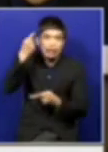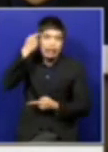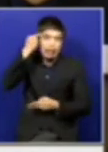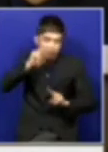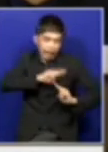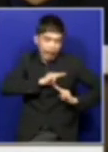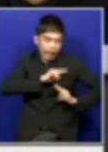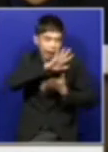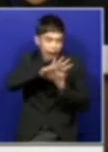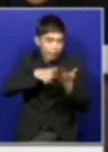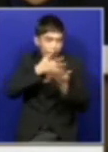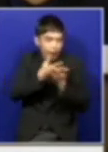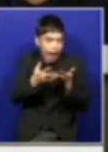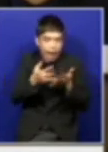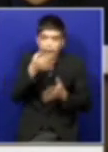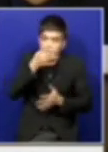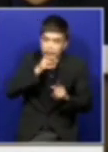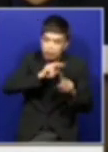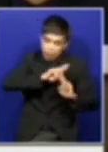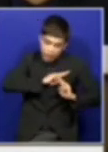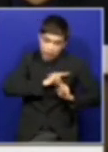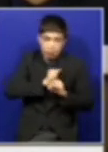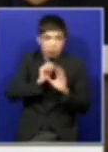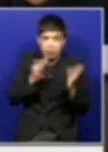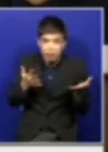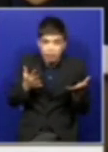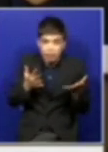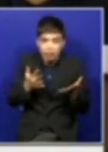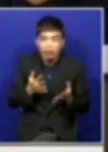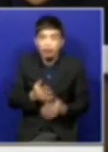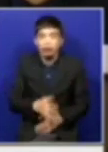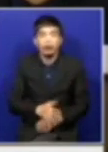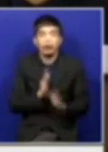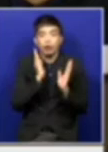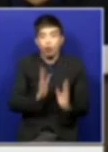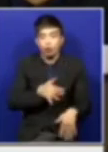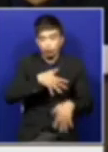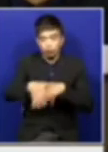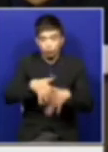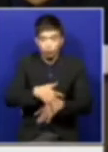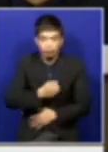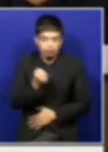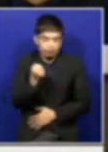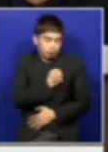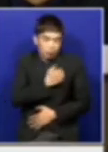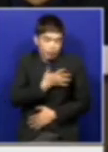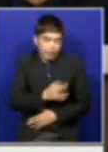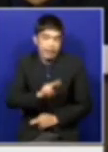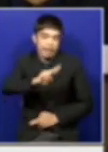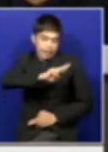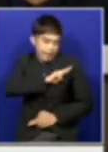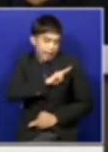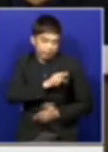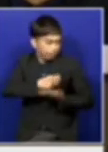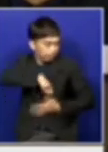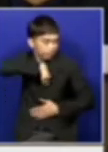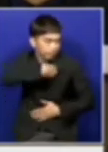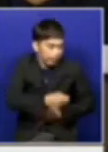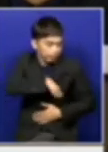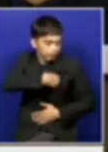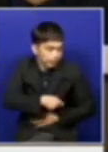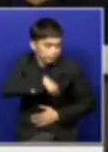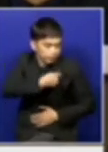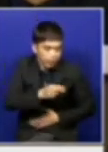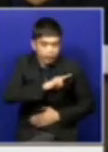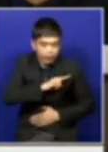หลายคนรอไม่ไหวต้องควักหรือไปกู้หนี้ยืมสินไปซื้อข้าวมาหวานไ